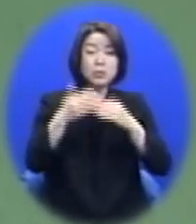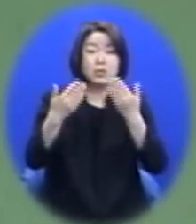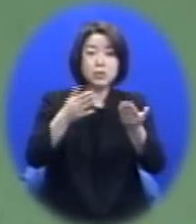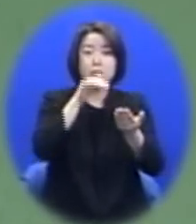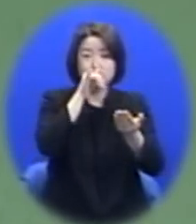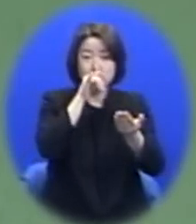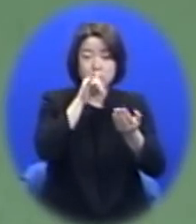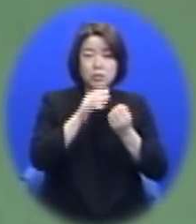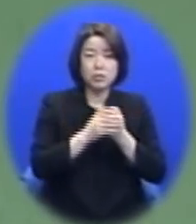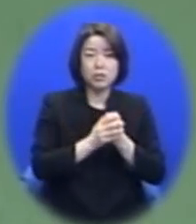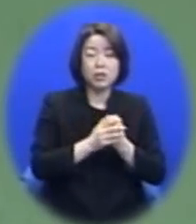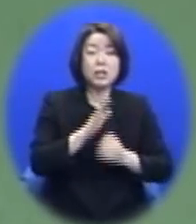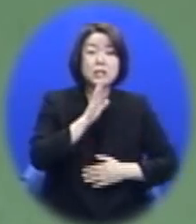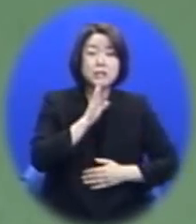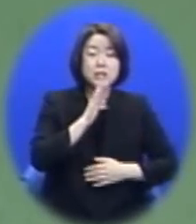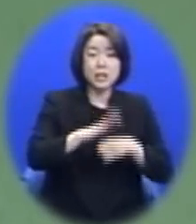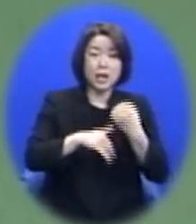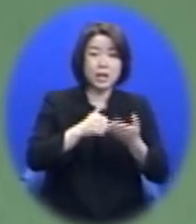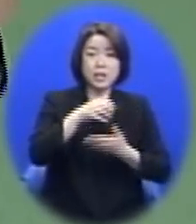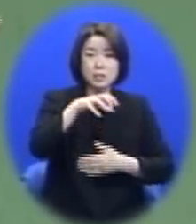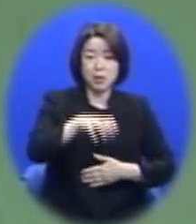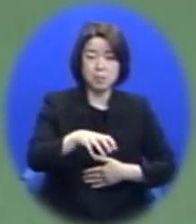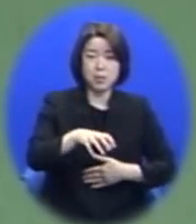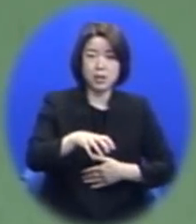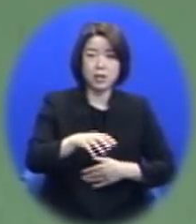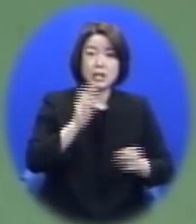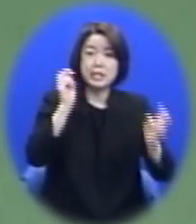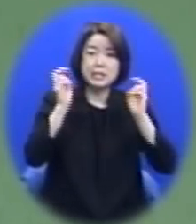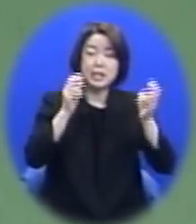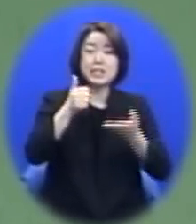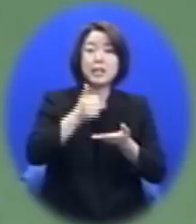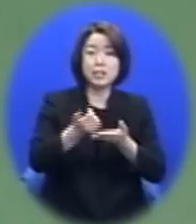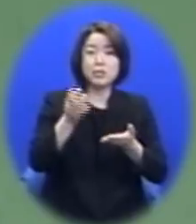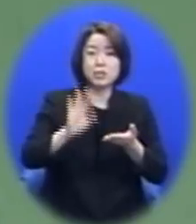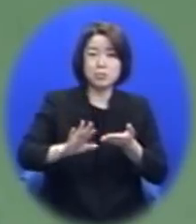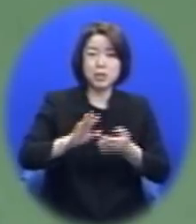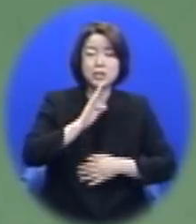저는 진짜 하나님 앞에 제대로 사장이면서도 예배를 못 드렸습니다.